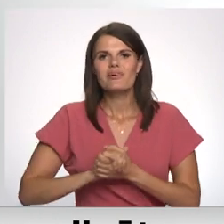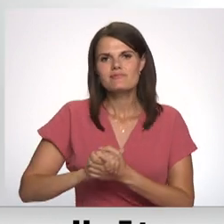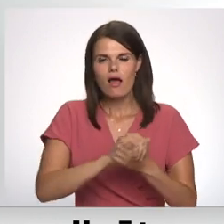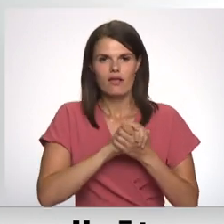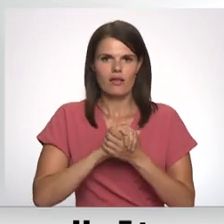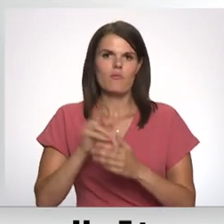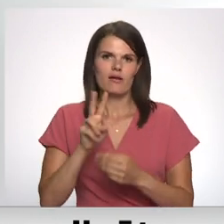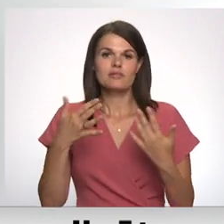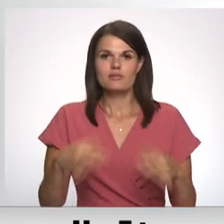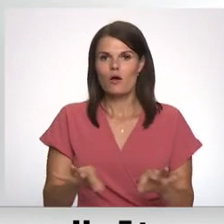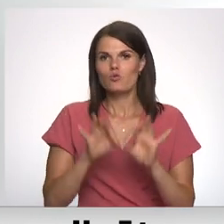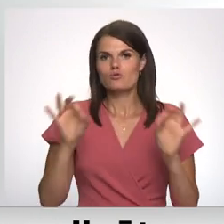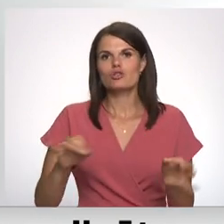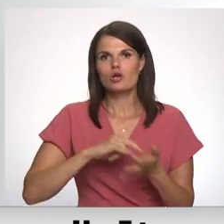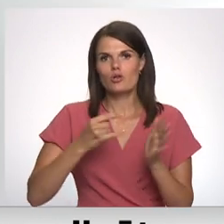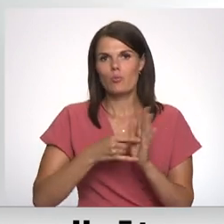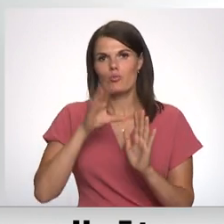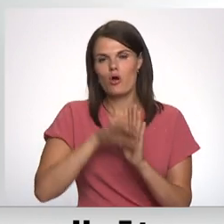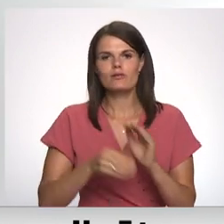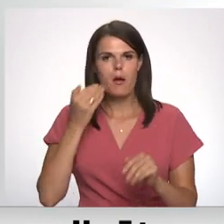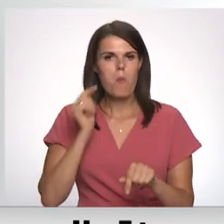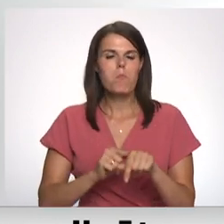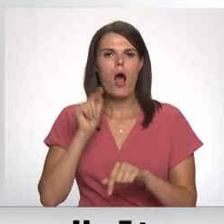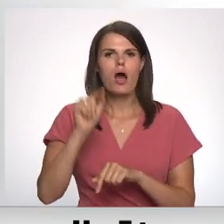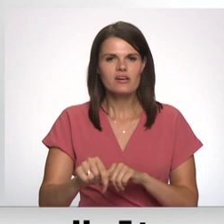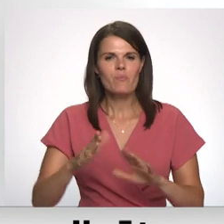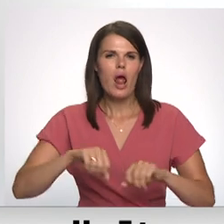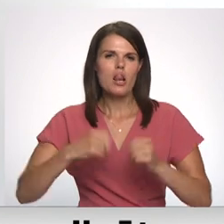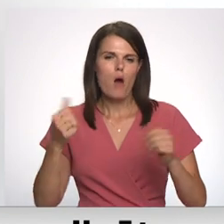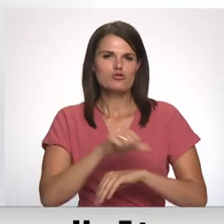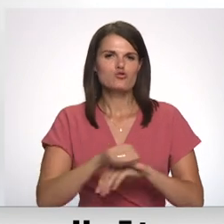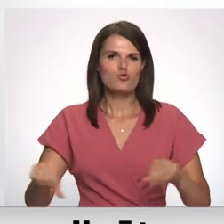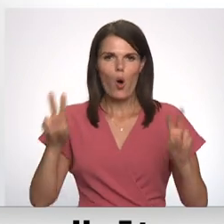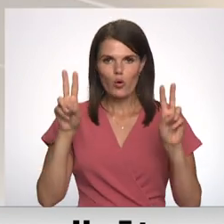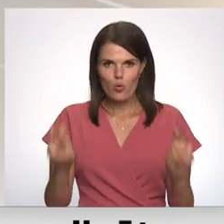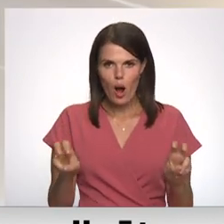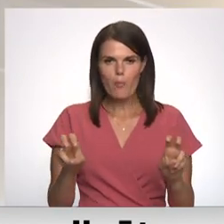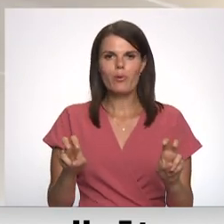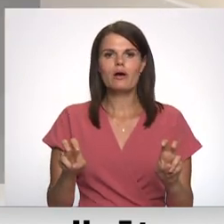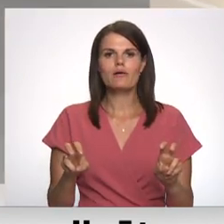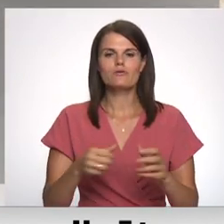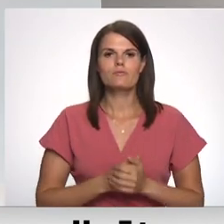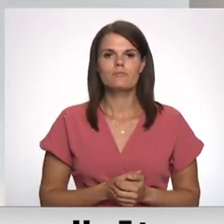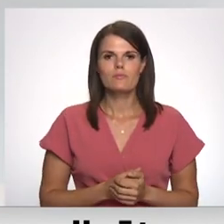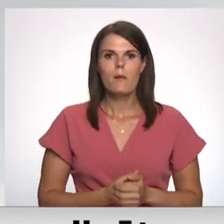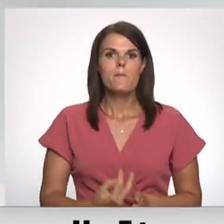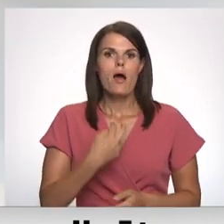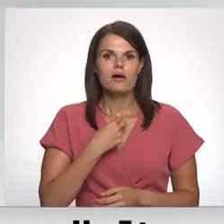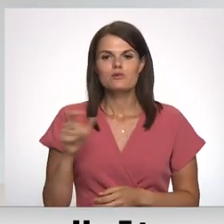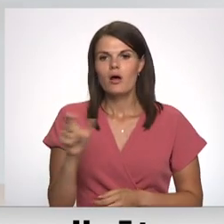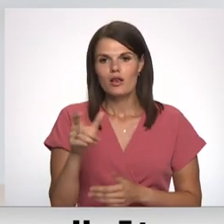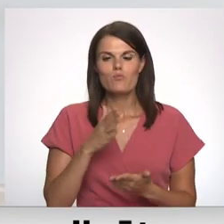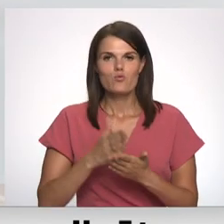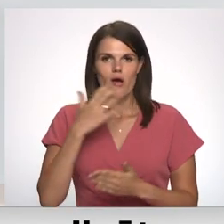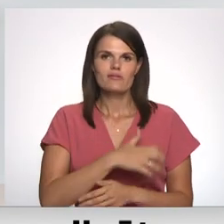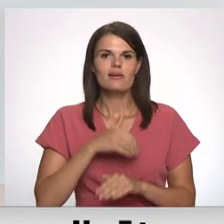jau arī ir uzsākta projektā pārkāpt robežas vai laust robežas, tā laikam precīzi viņš saucās. Pārsteiguma mirklis ir noteikti